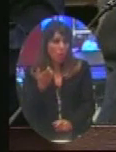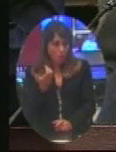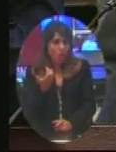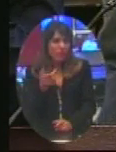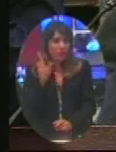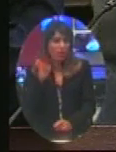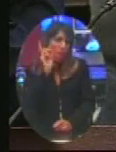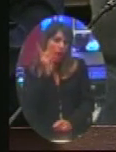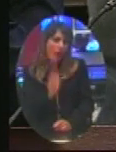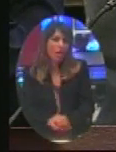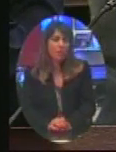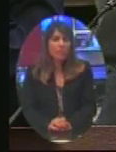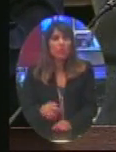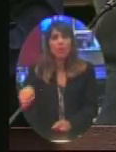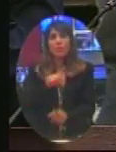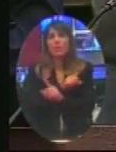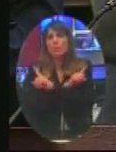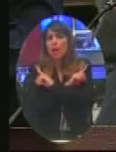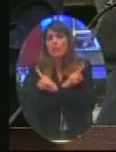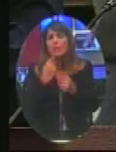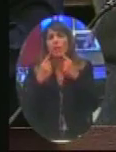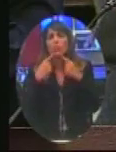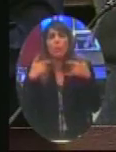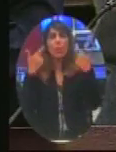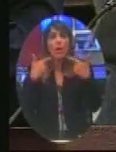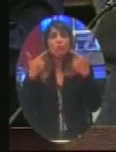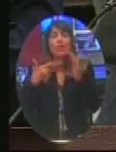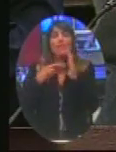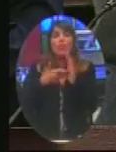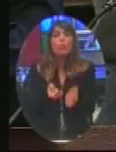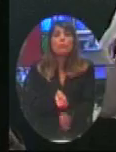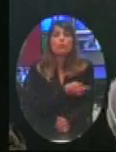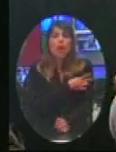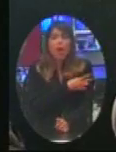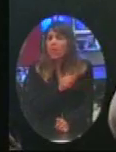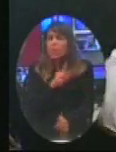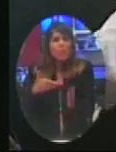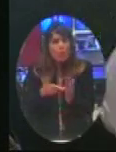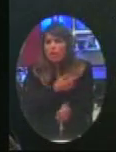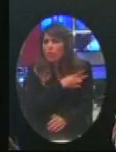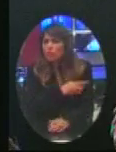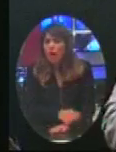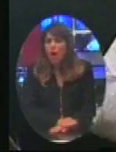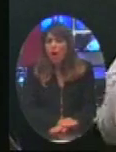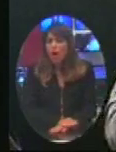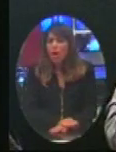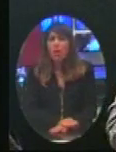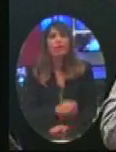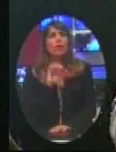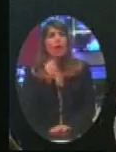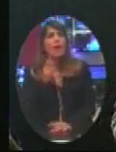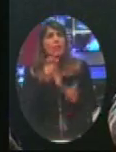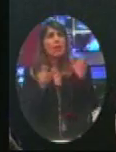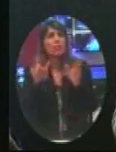מיד מלדון בפרשה הזאת, מלבדוק אתכם. ומי יבדוק את המשטרה? אבל אם באיזושהי דרך פוליטיקאים